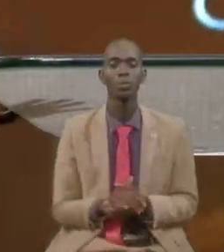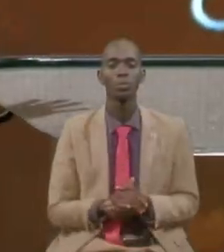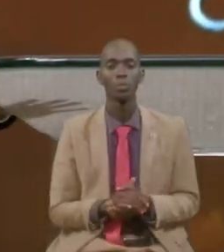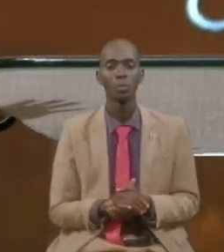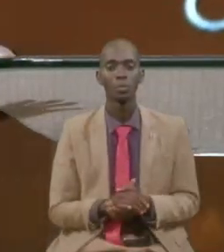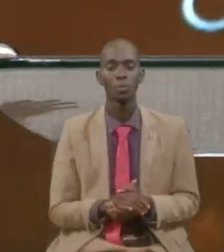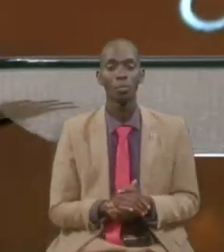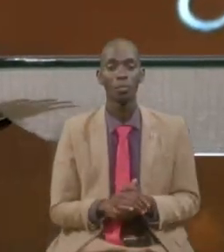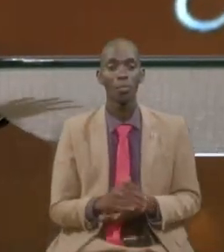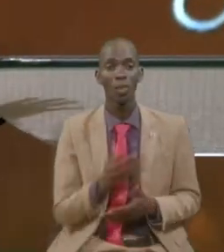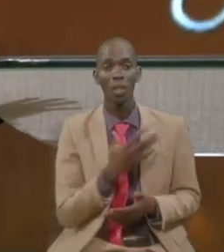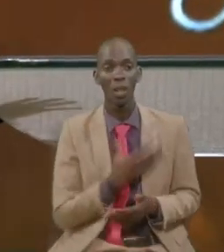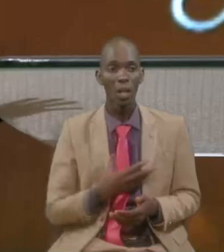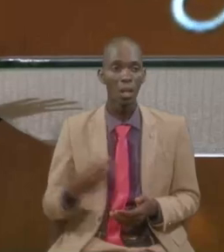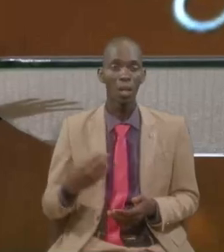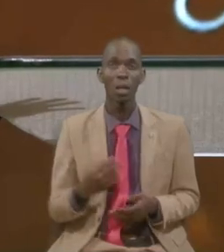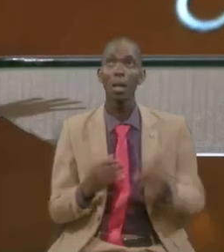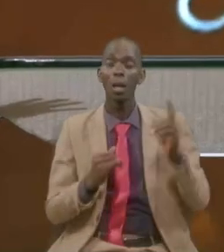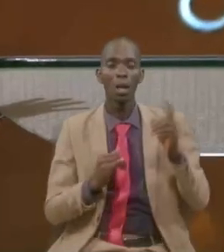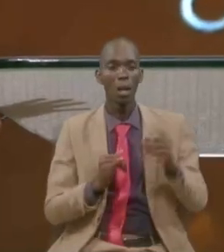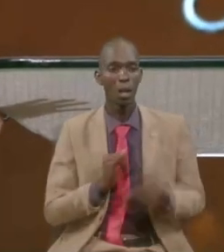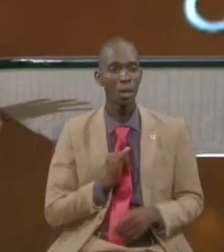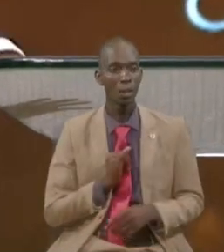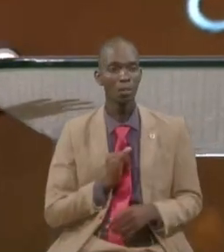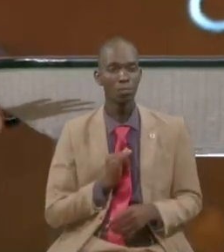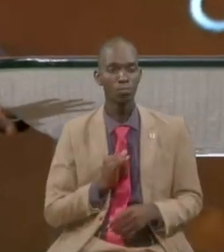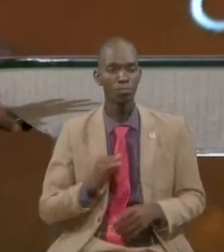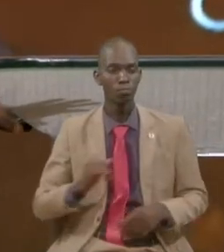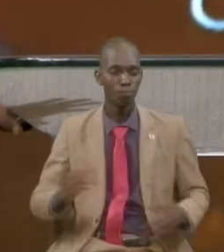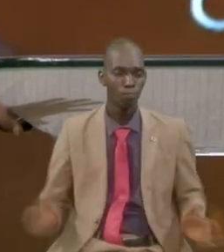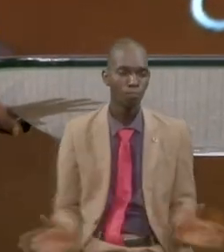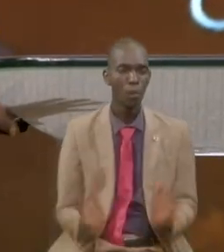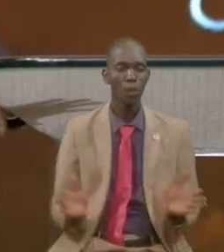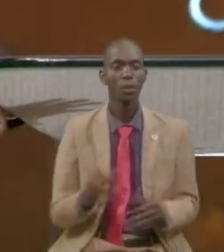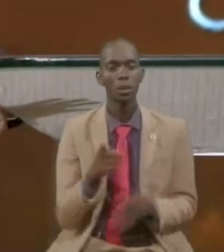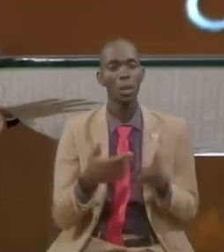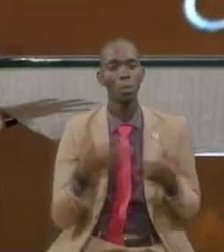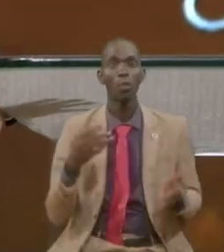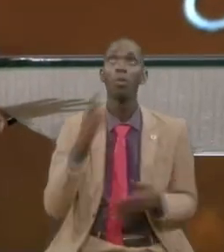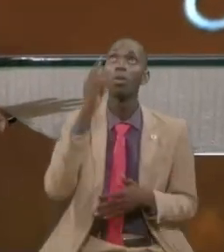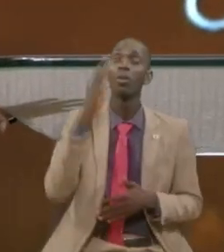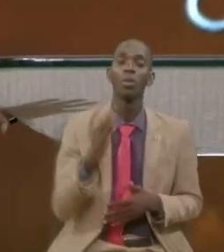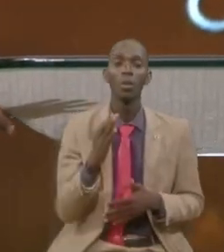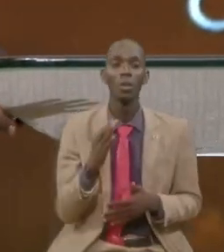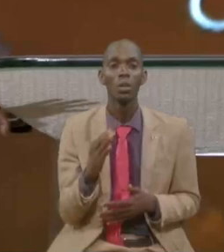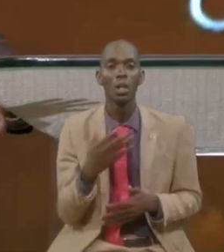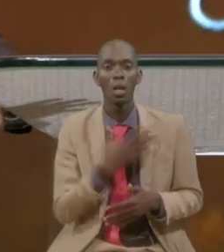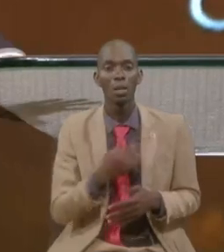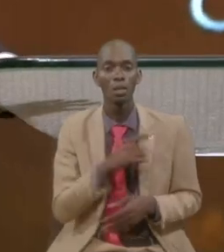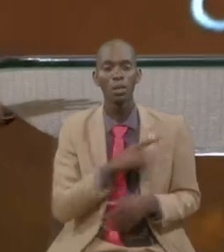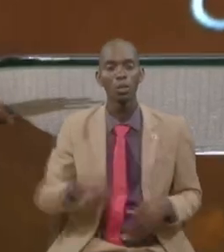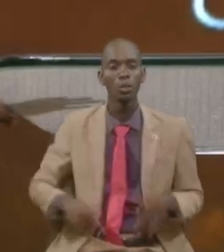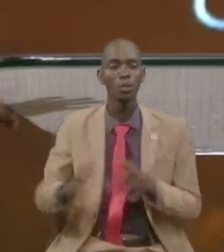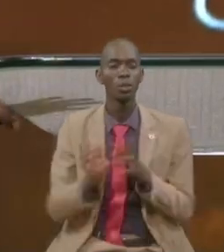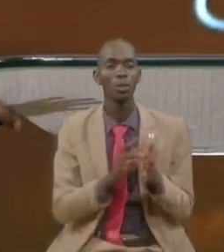reprends-les devant tous afin que les autres aussi éprouvent de la crainte. 21. Je te conjure devant Dieu, devant